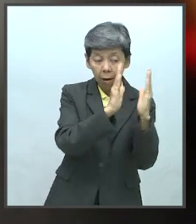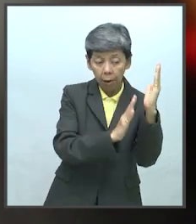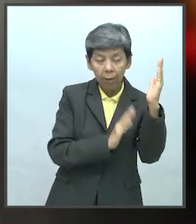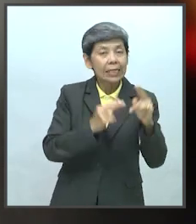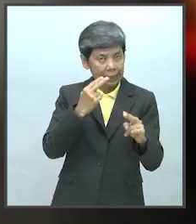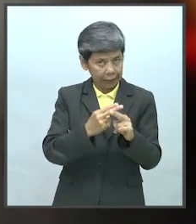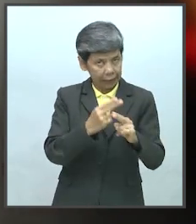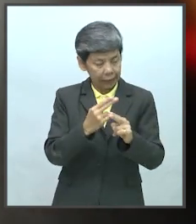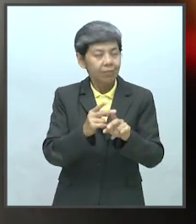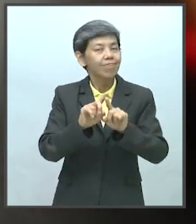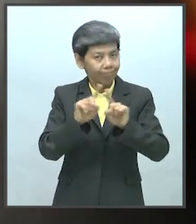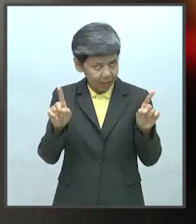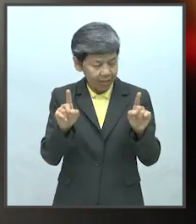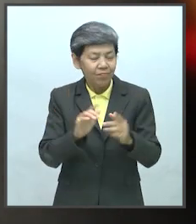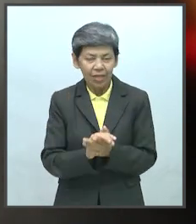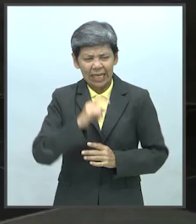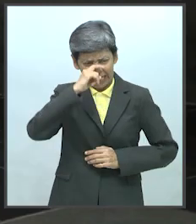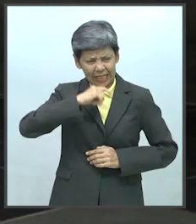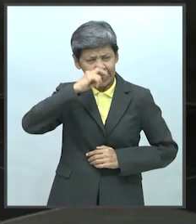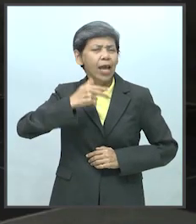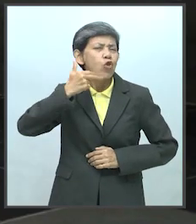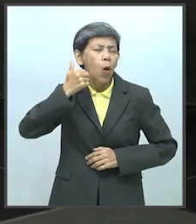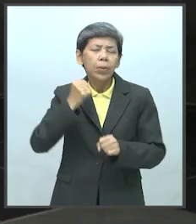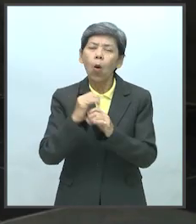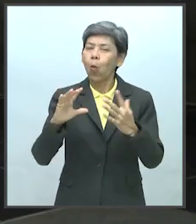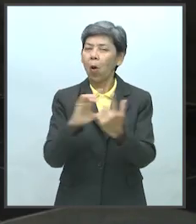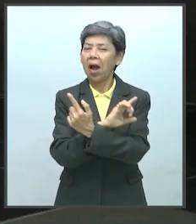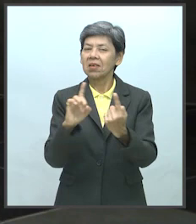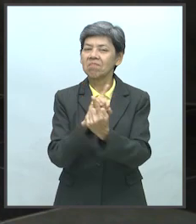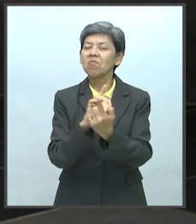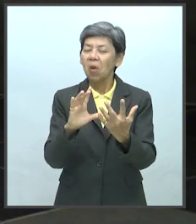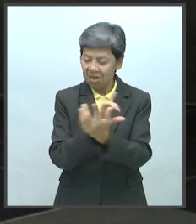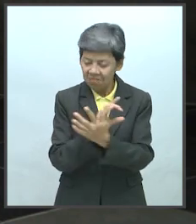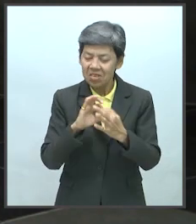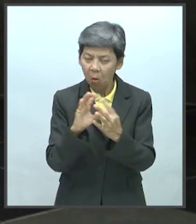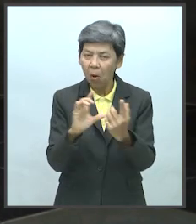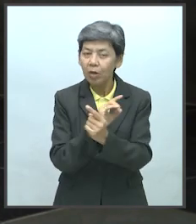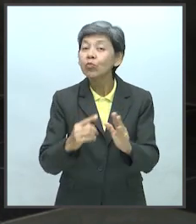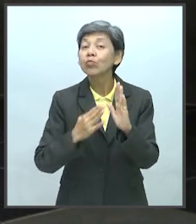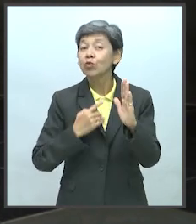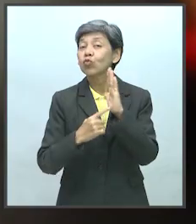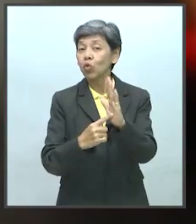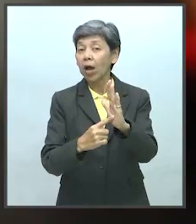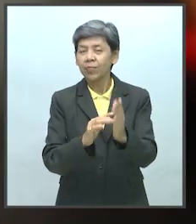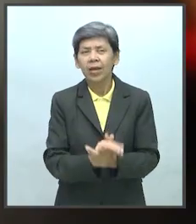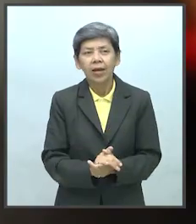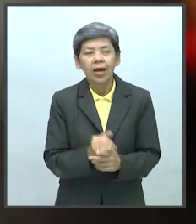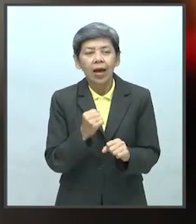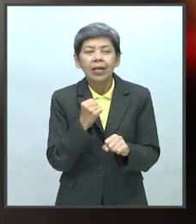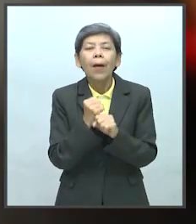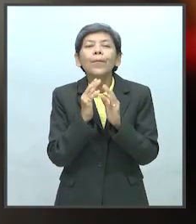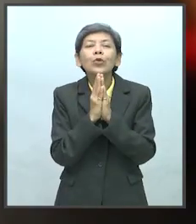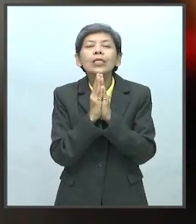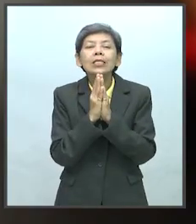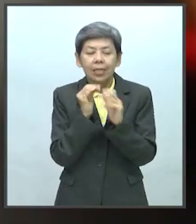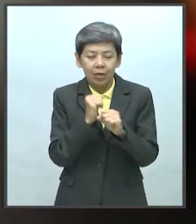ะครับก็จะมีชื่อเรียกและก็วัตถุดิบต่างกันไปขนมของไทยเป็นเรื่องของวัฒนธรรมประเพณีนะครับยกตัวอย่างเช่นเรา